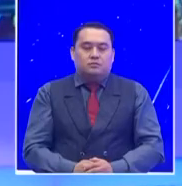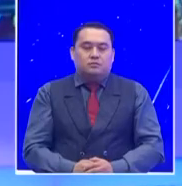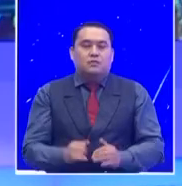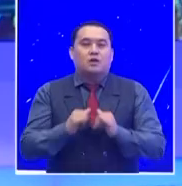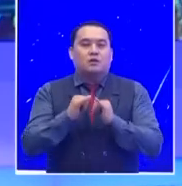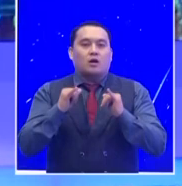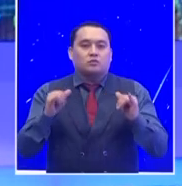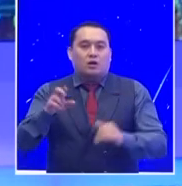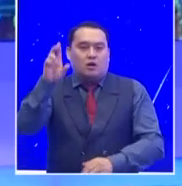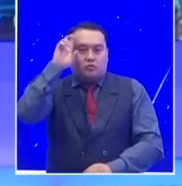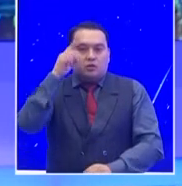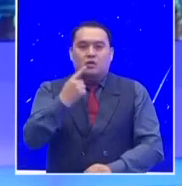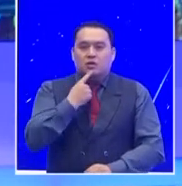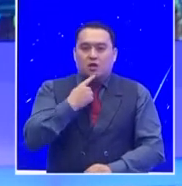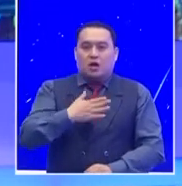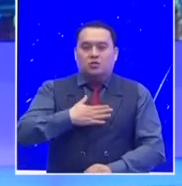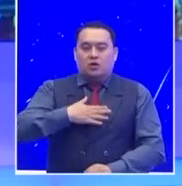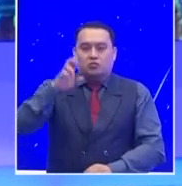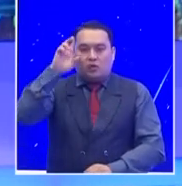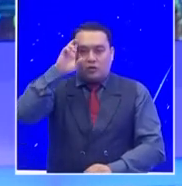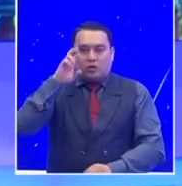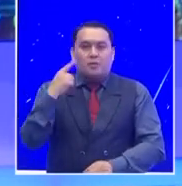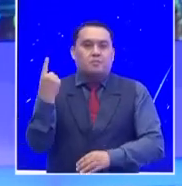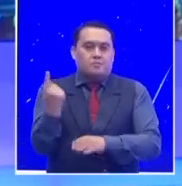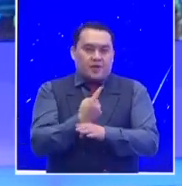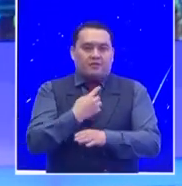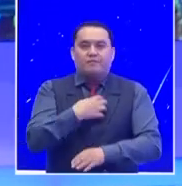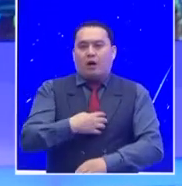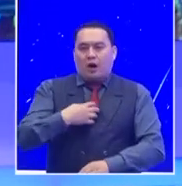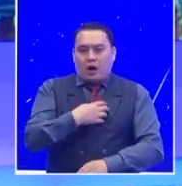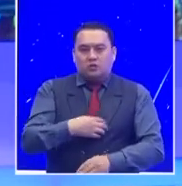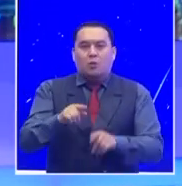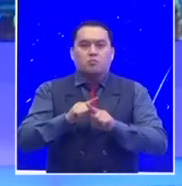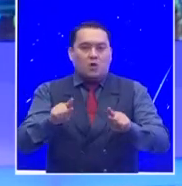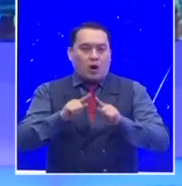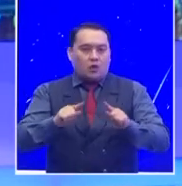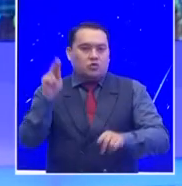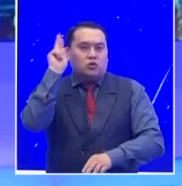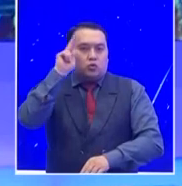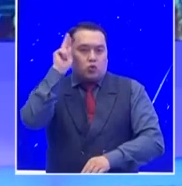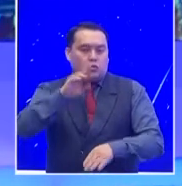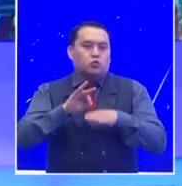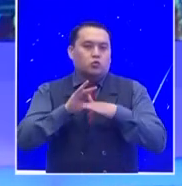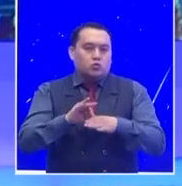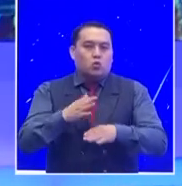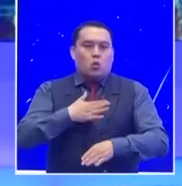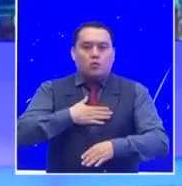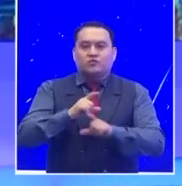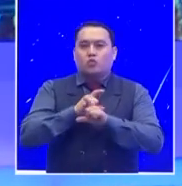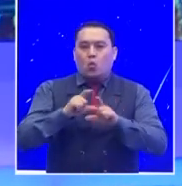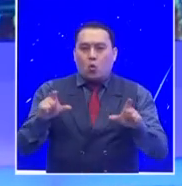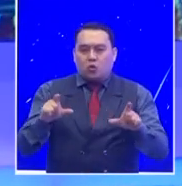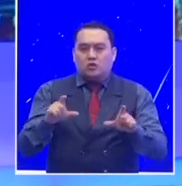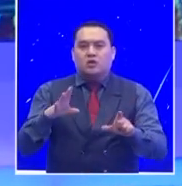Развитие государственного языка в нашей стране – задача первостепенной важности. В целях пропаганды его изучение ведется не только в